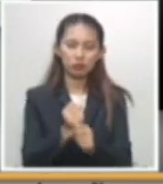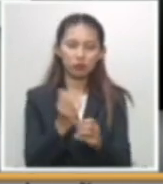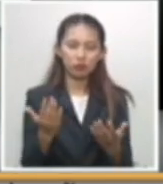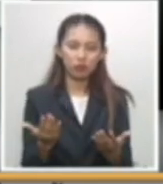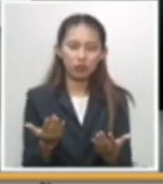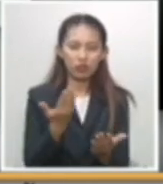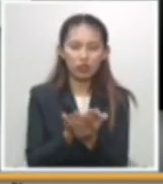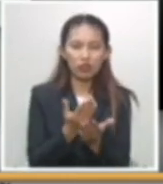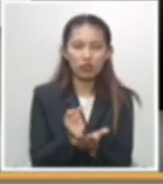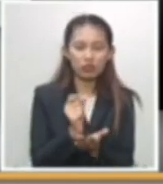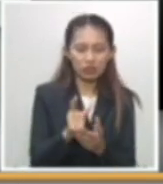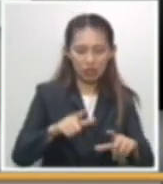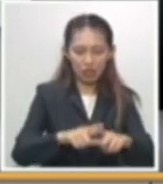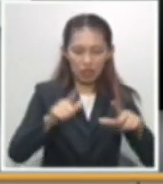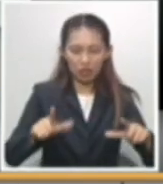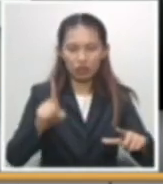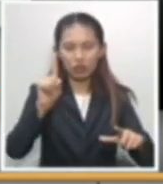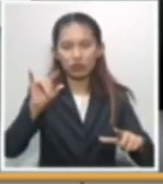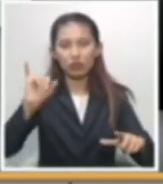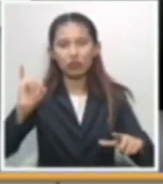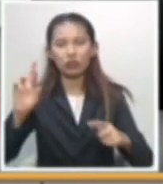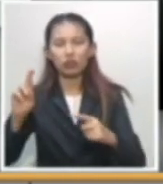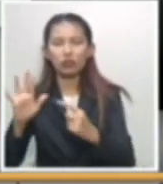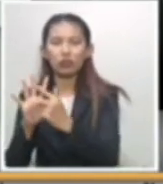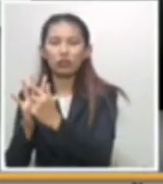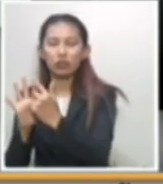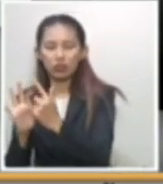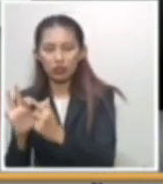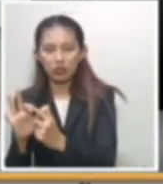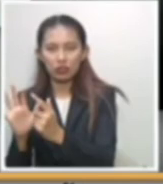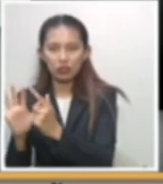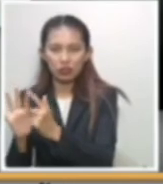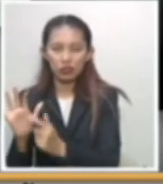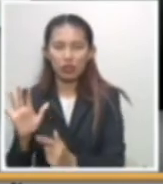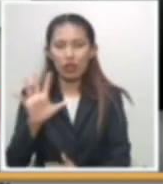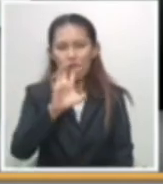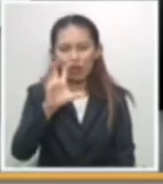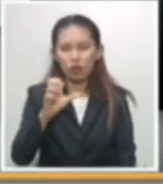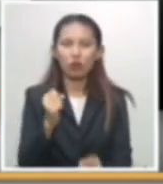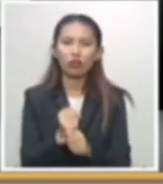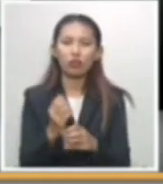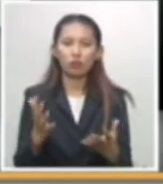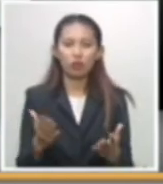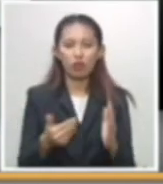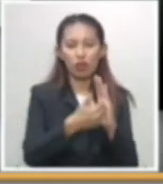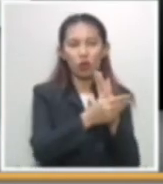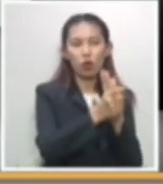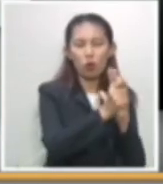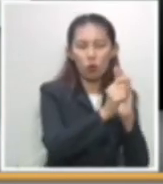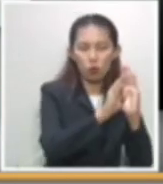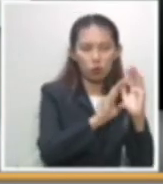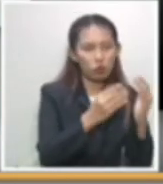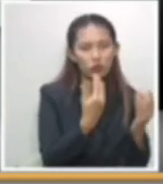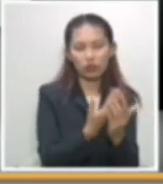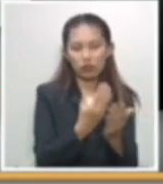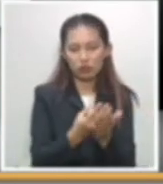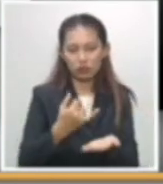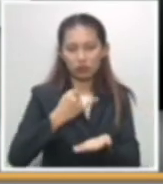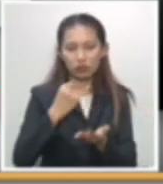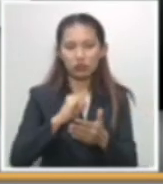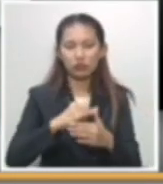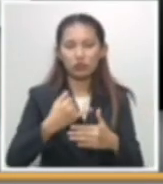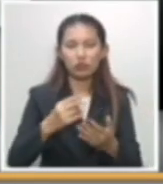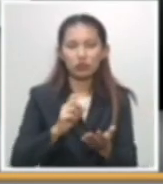ร่ละ500บาทเนี่ยฝากรัฐมนตรีฝากนายกไปดูได้ว่าที่อุบลก็ยังได้ไม่ครบอาจจะช้าหน่อย